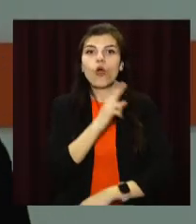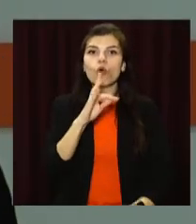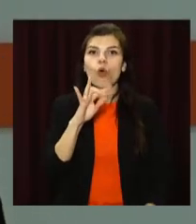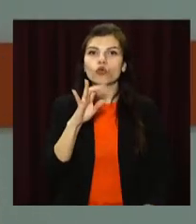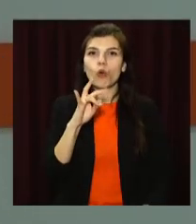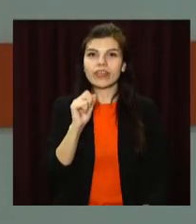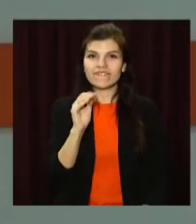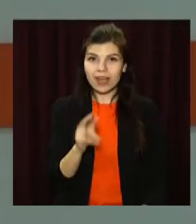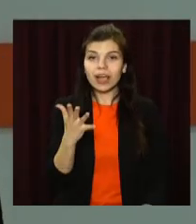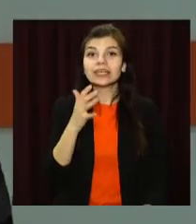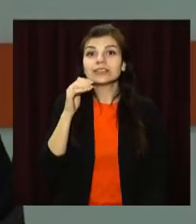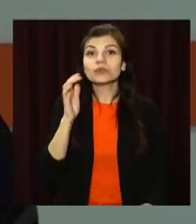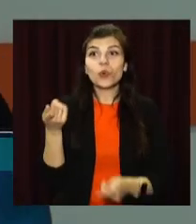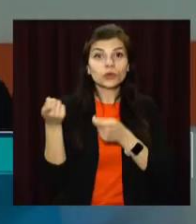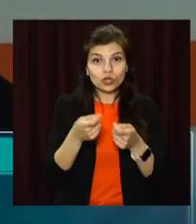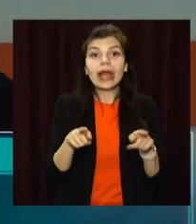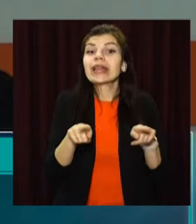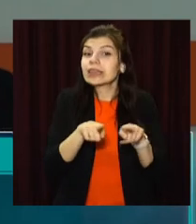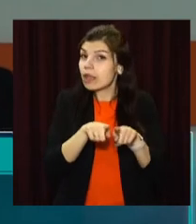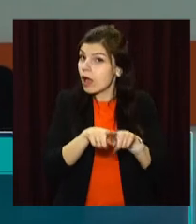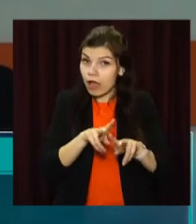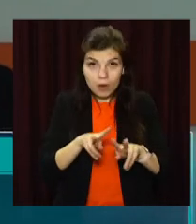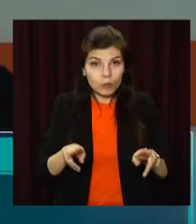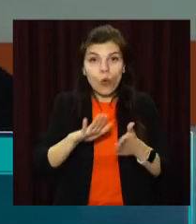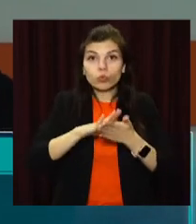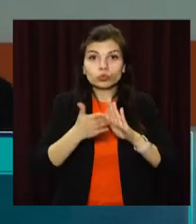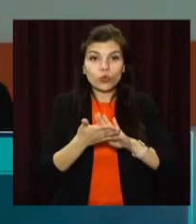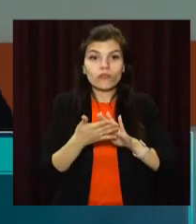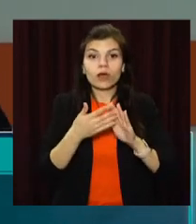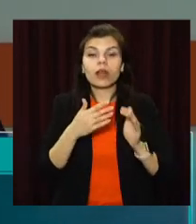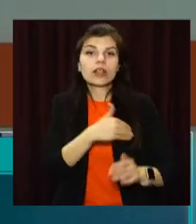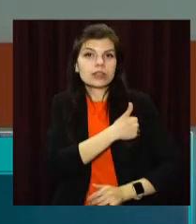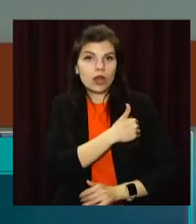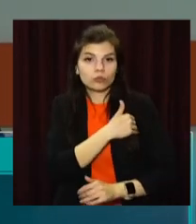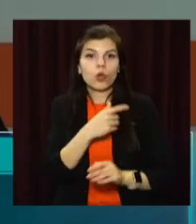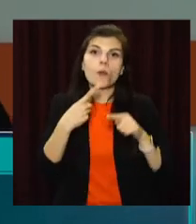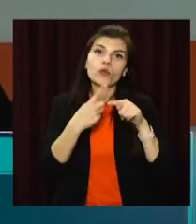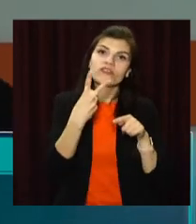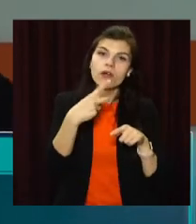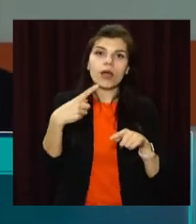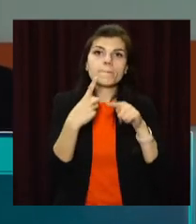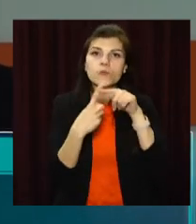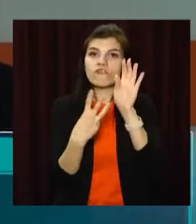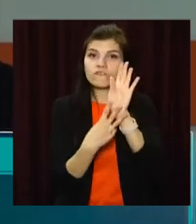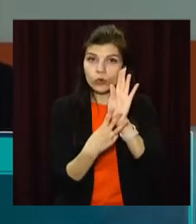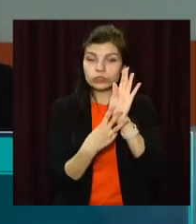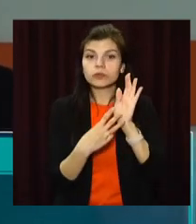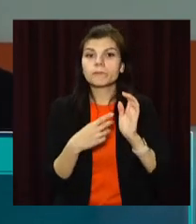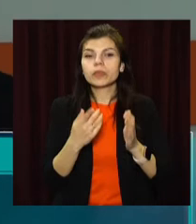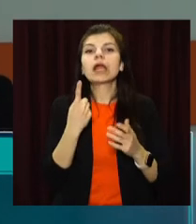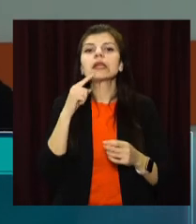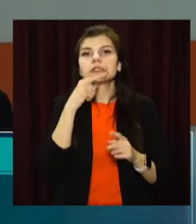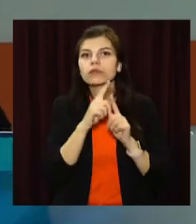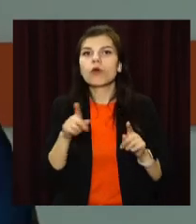яка буде заходити завтра, такі ж условия хранения, тоже температурный режим плюс 2, плюс 8. Единственное отличие,